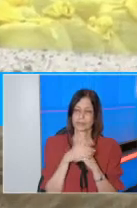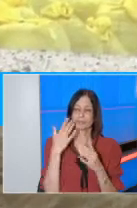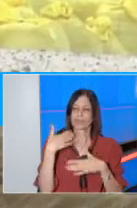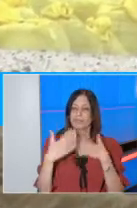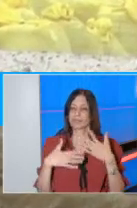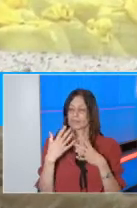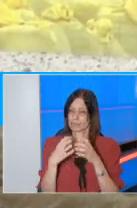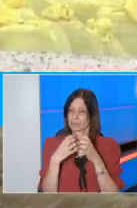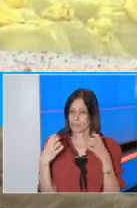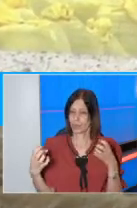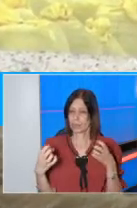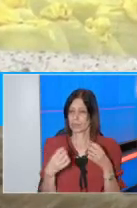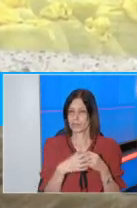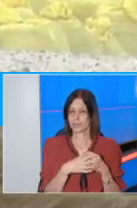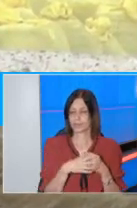תהליך ארוך טווח.